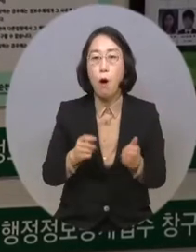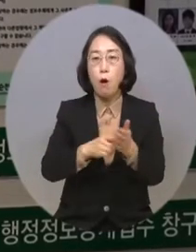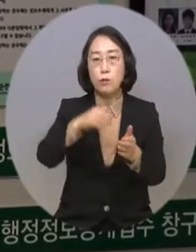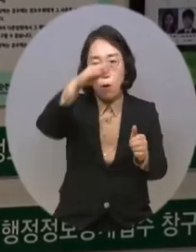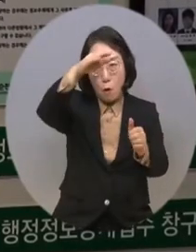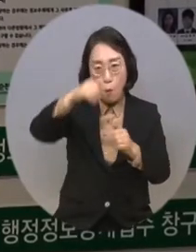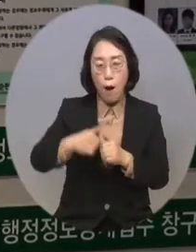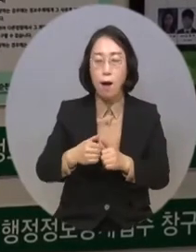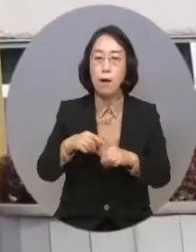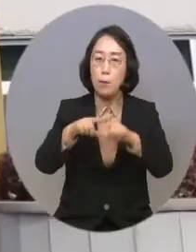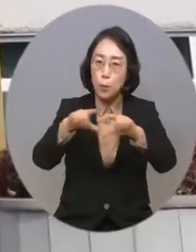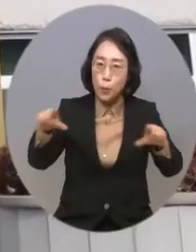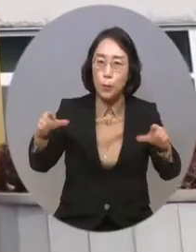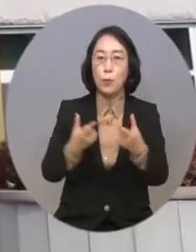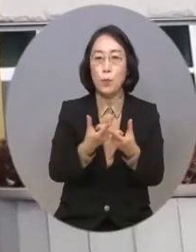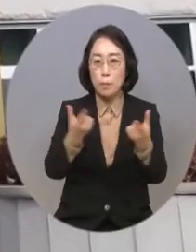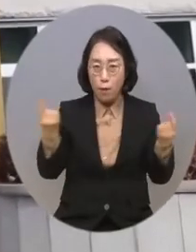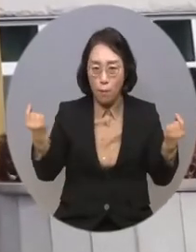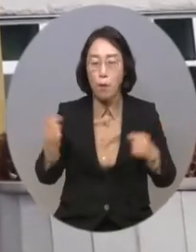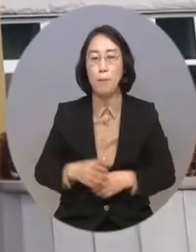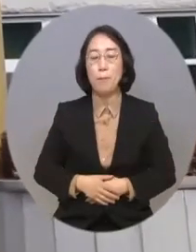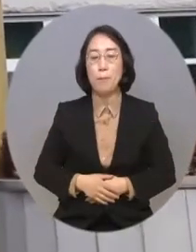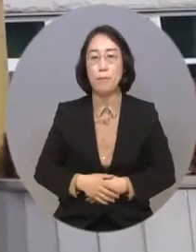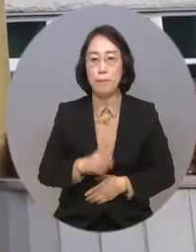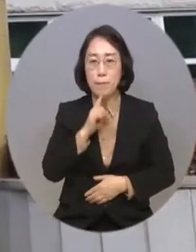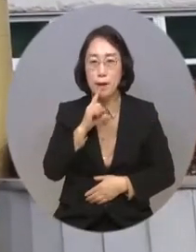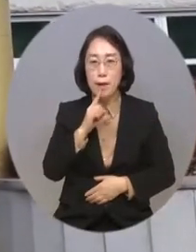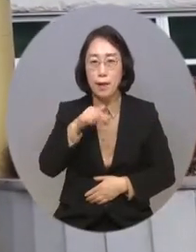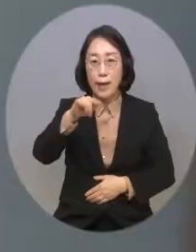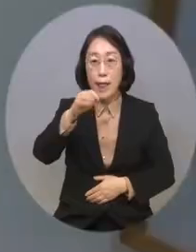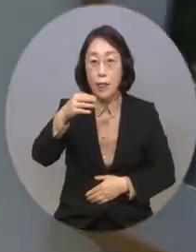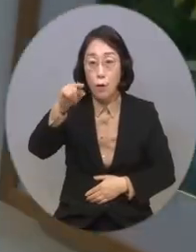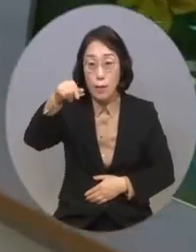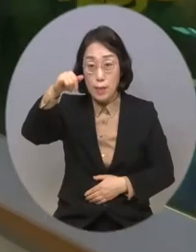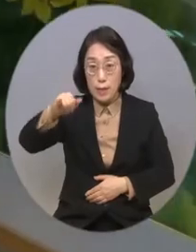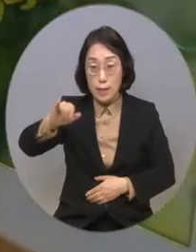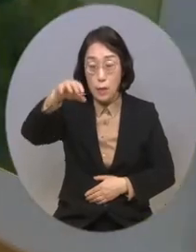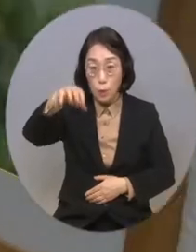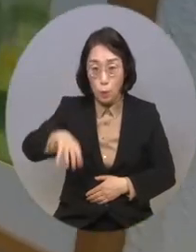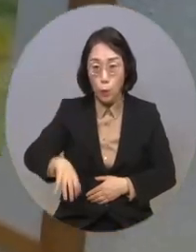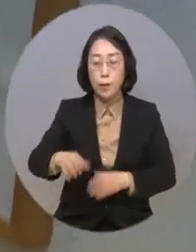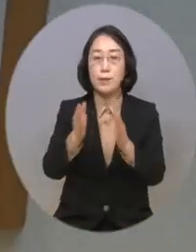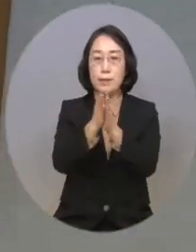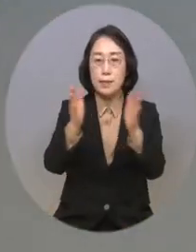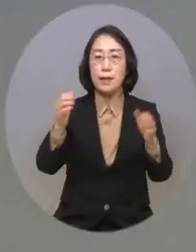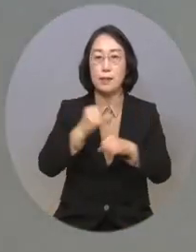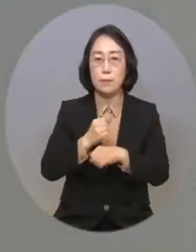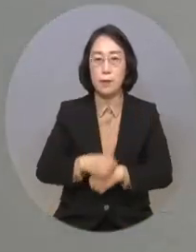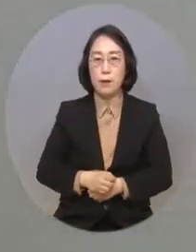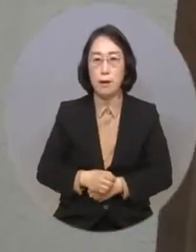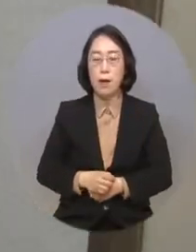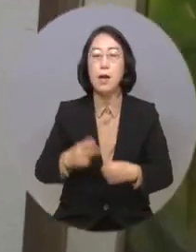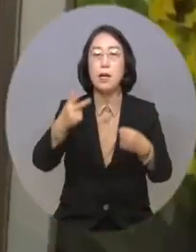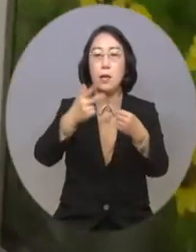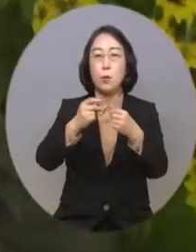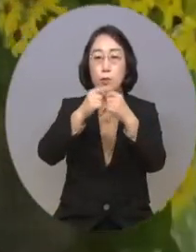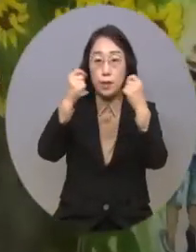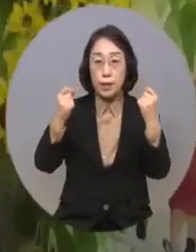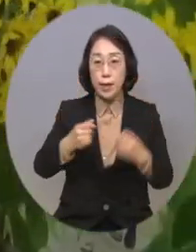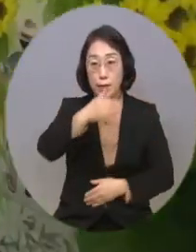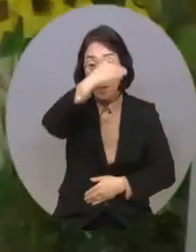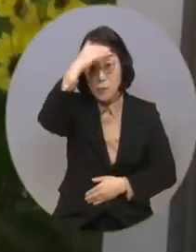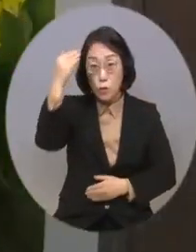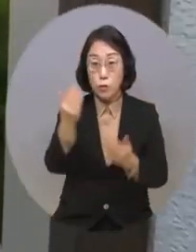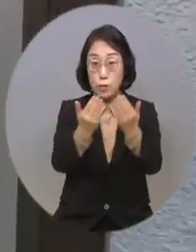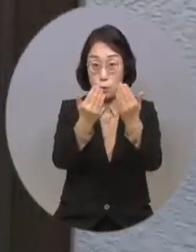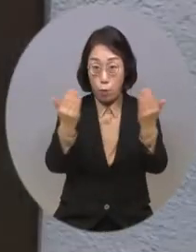순천시 순천교육지원청 갤러리청에서 열리고 있습니다. 이번 전시회는 작가의 7번째 개인전으로